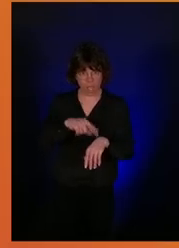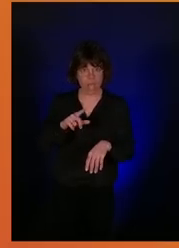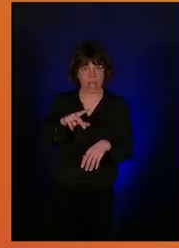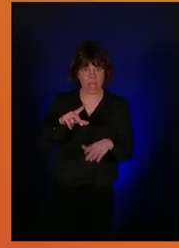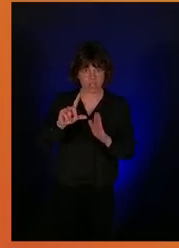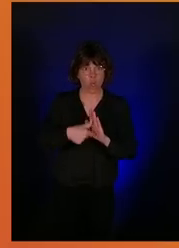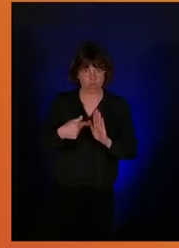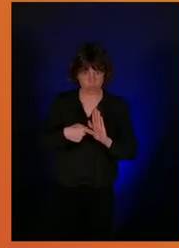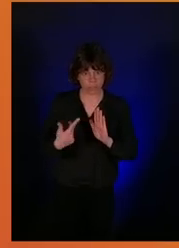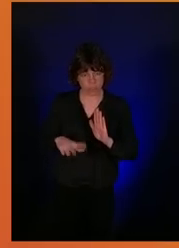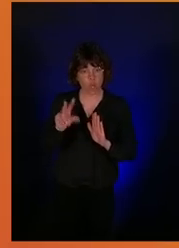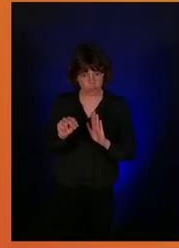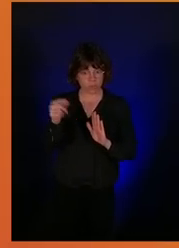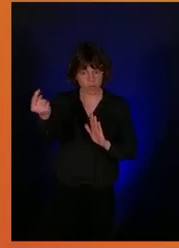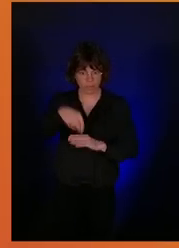pour...